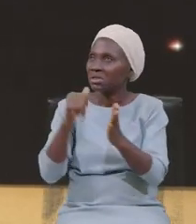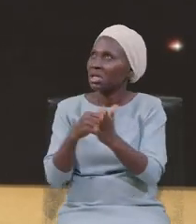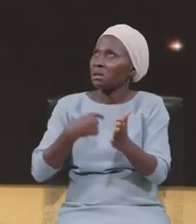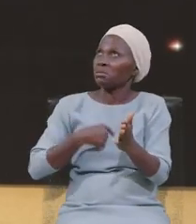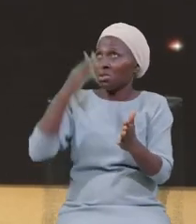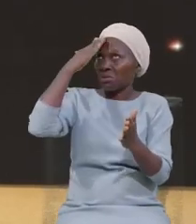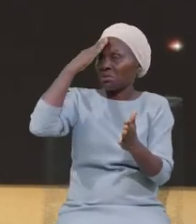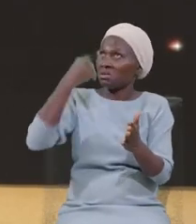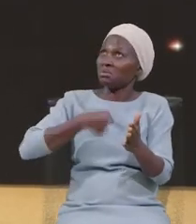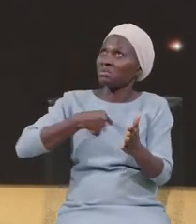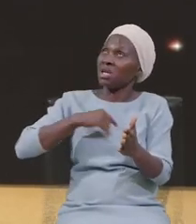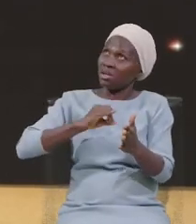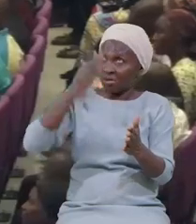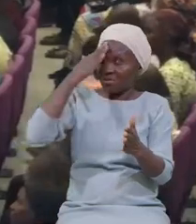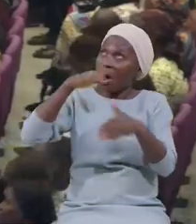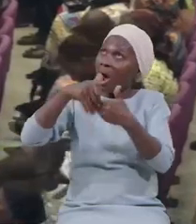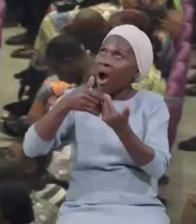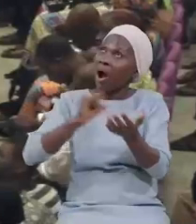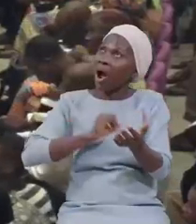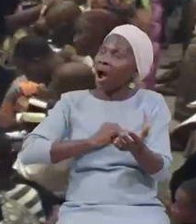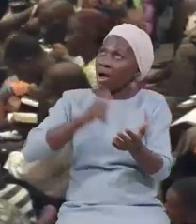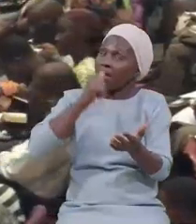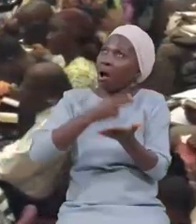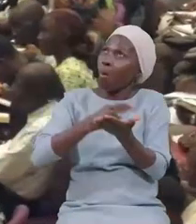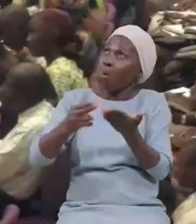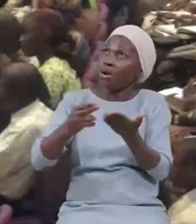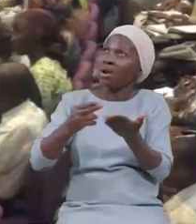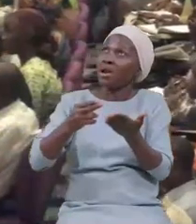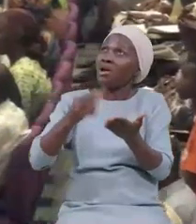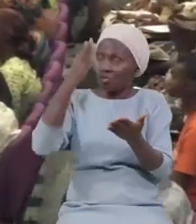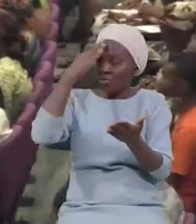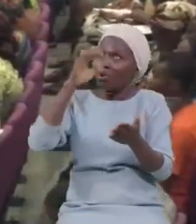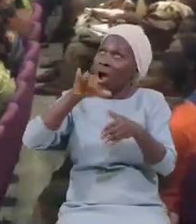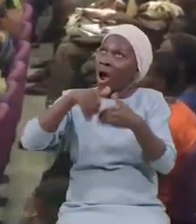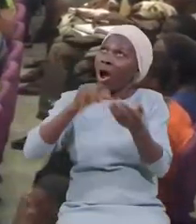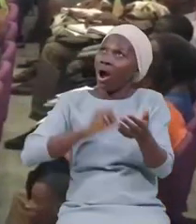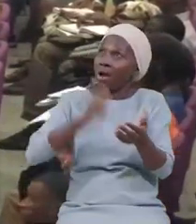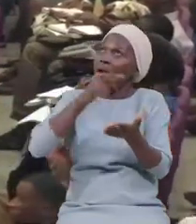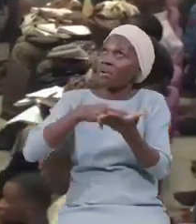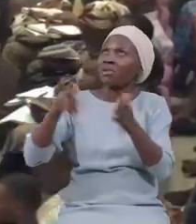tu sais combien je suis non compromettant. Non, ce n'est pas la place maintenant.